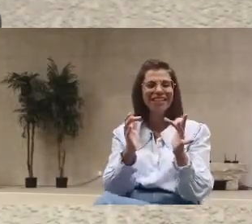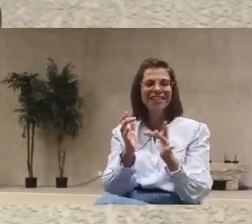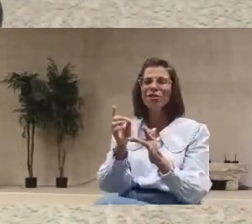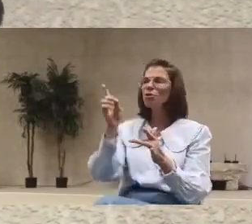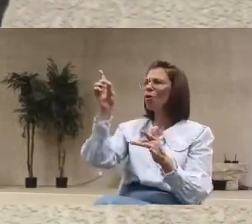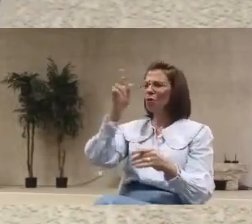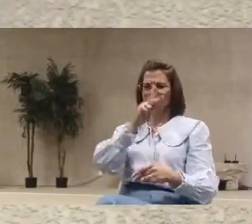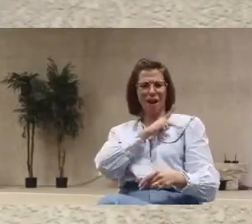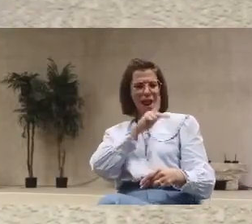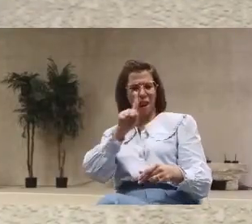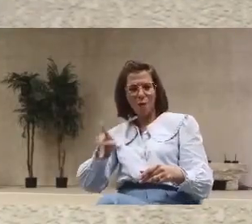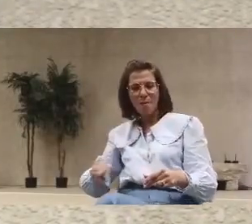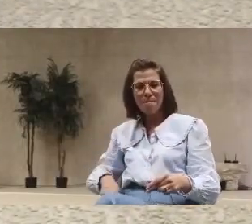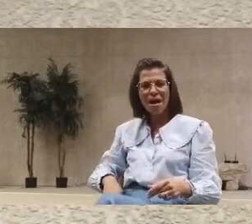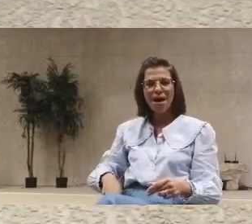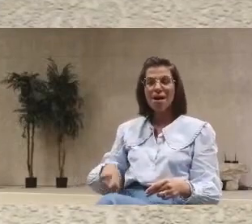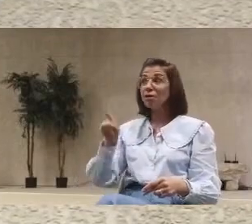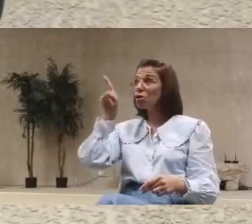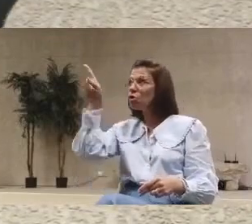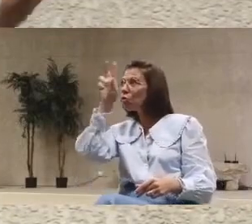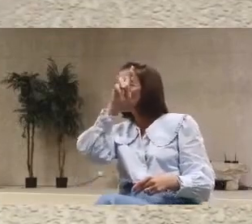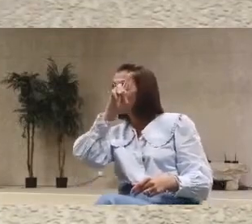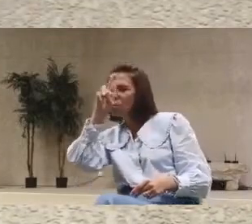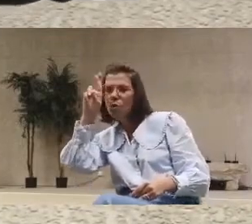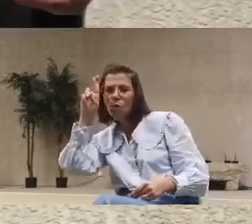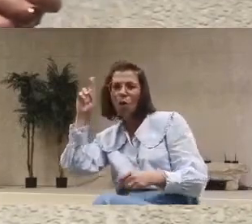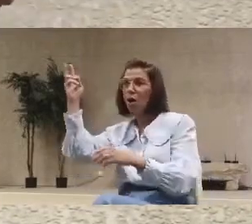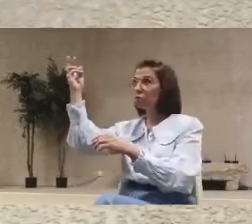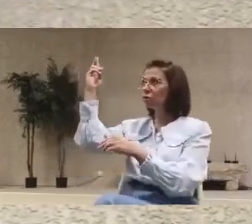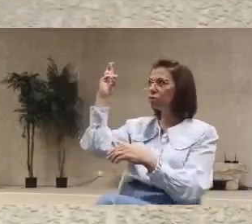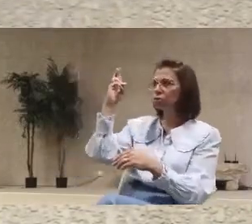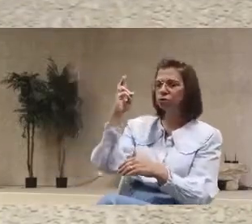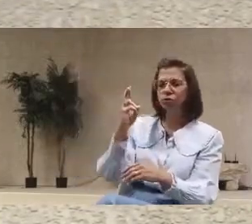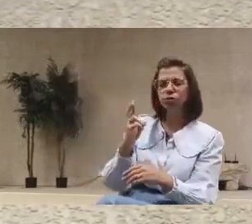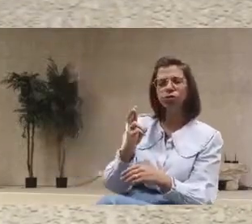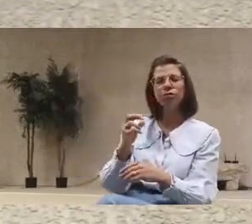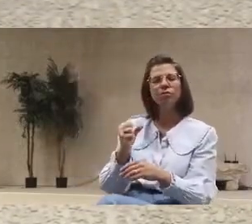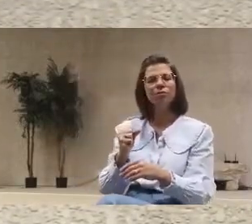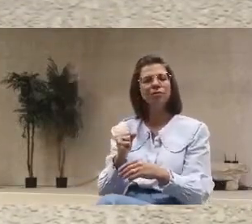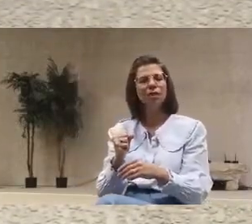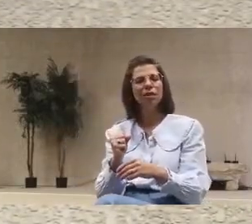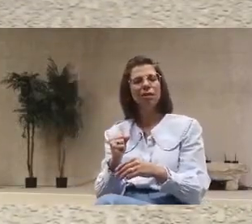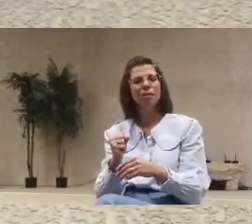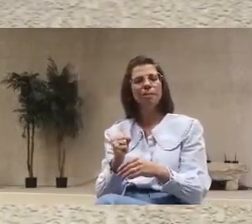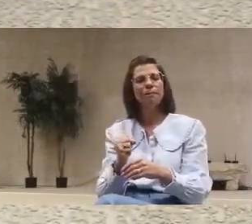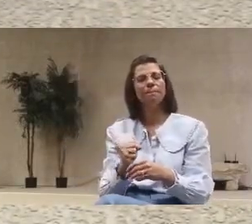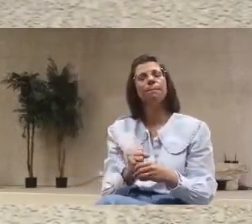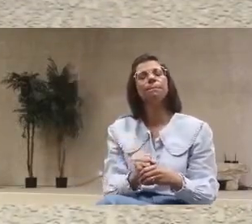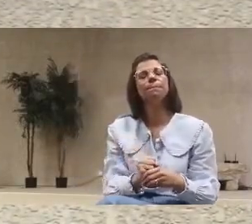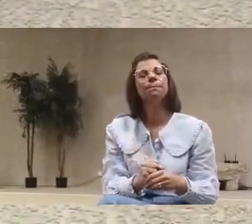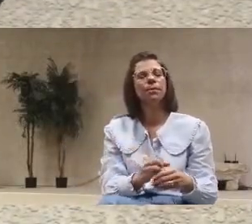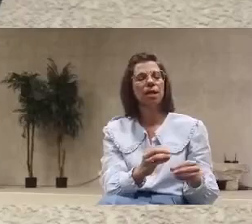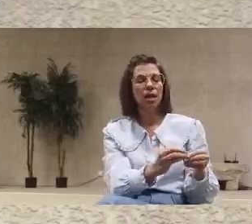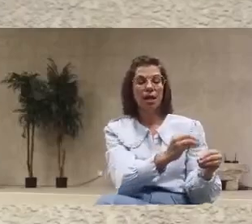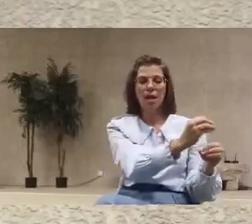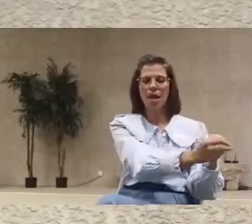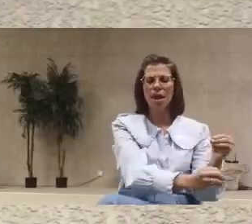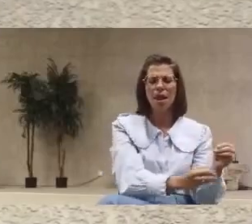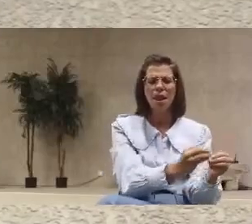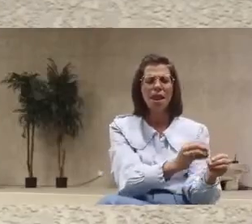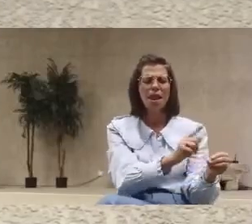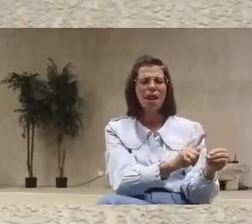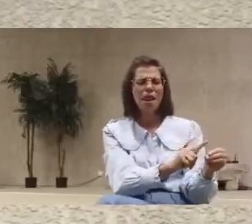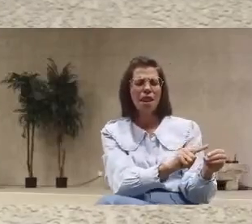Satan sera lié, et le péché neutralisé, en quelque sorte, annihilé. Et